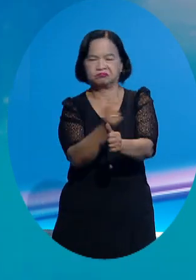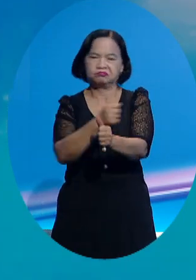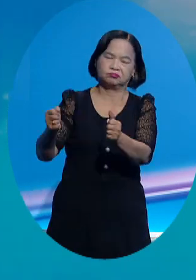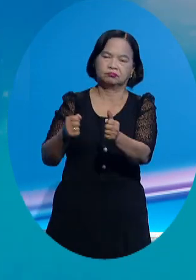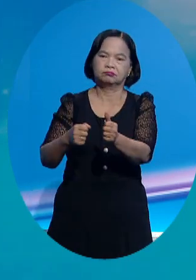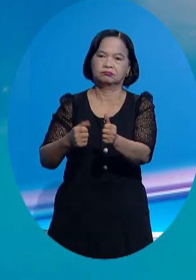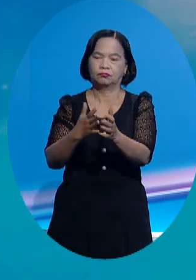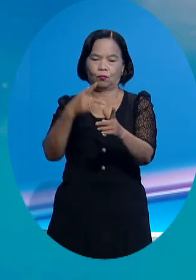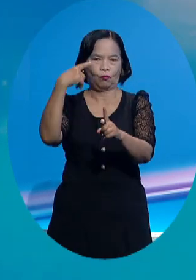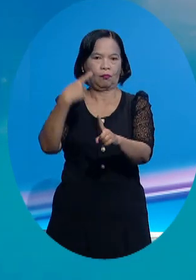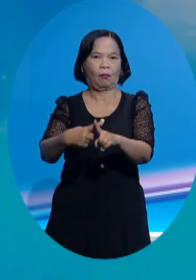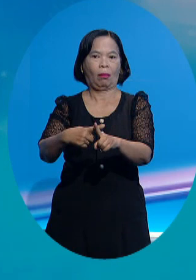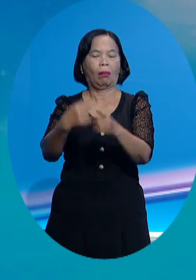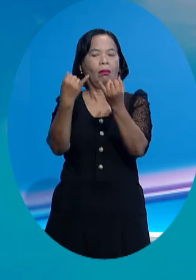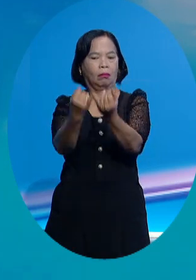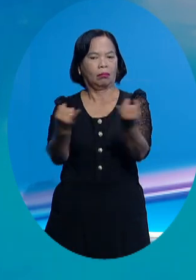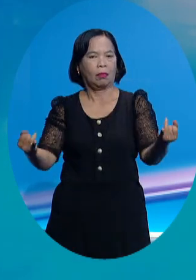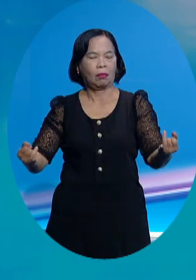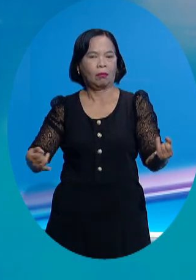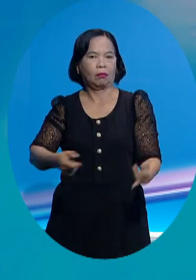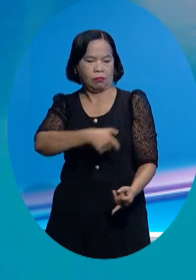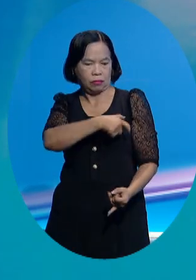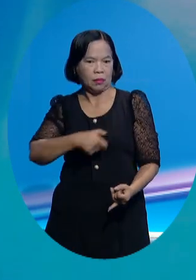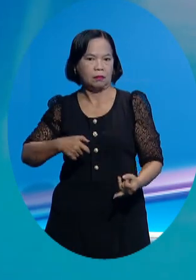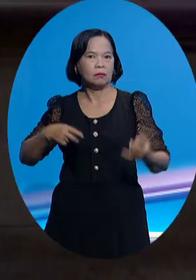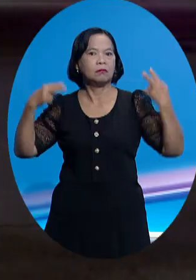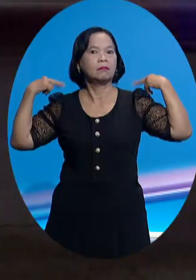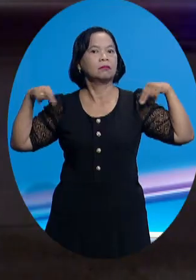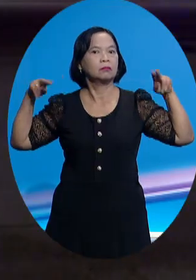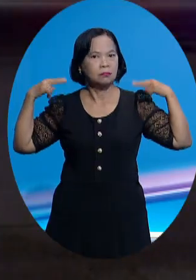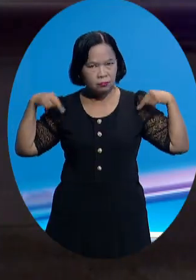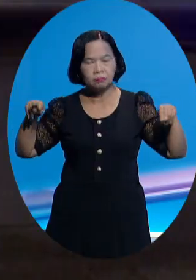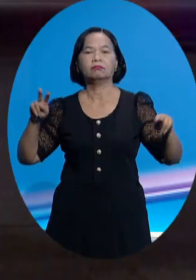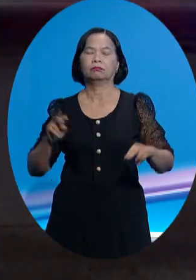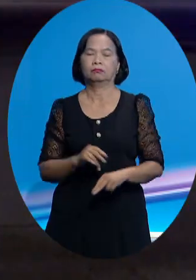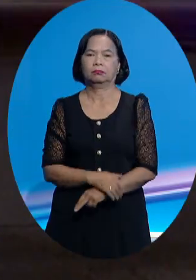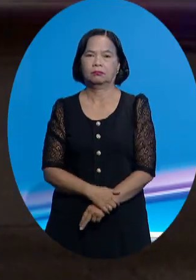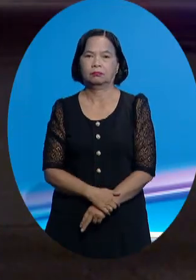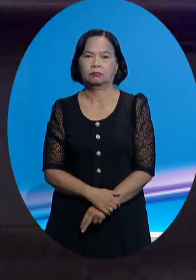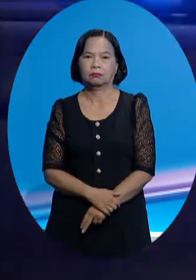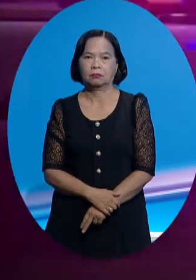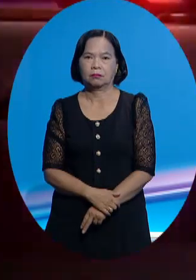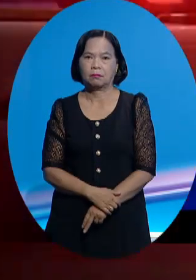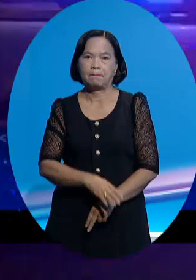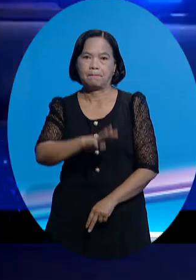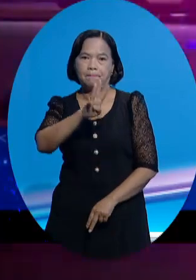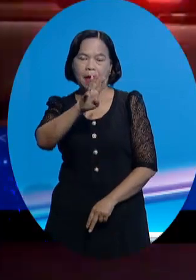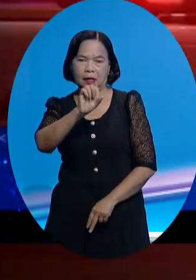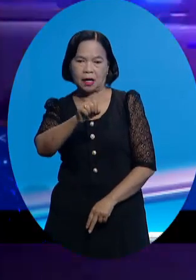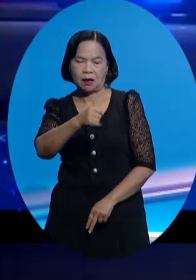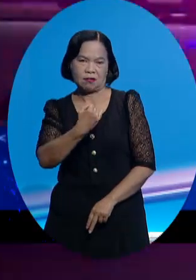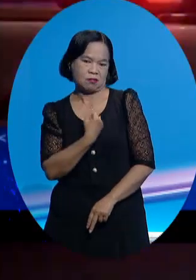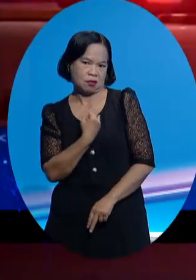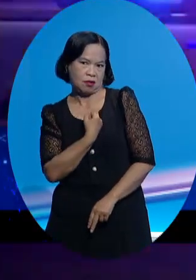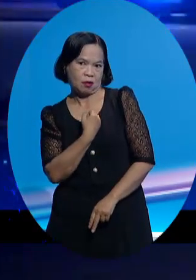khiến nhiều người thiệt mạng trong đó có cả trẻ em và nhân viên cảnh sát tại bang Florida một nghi phạm